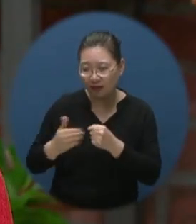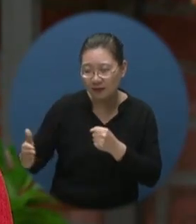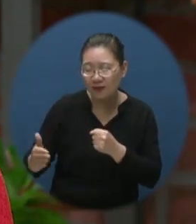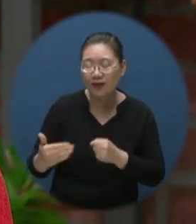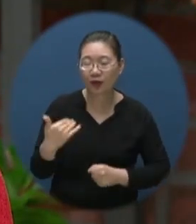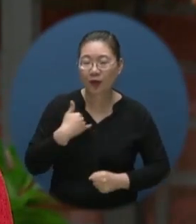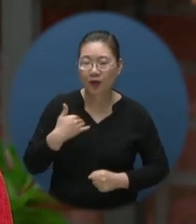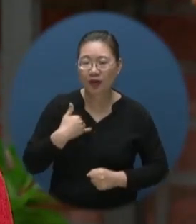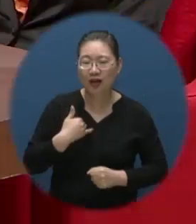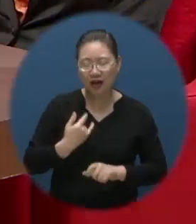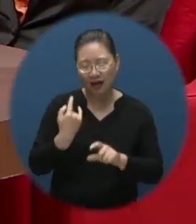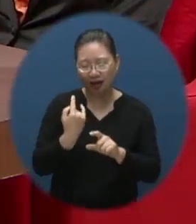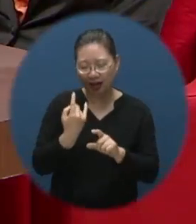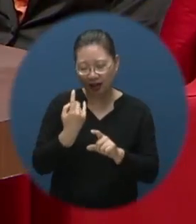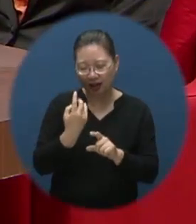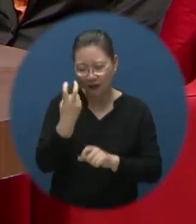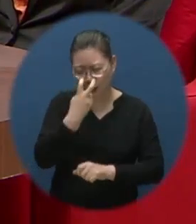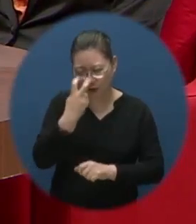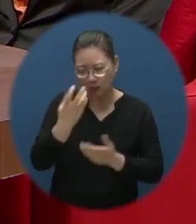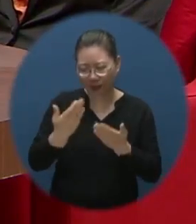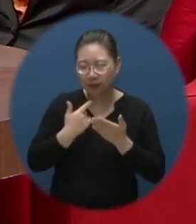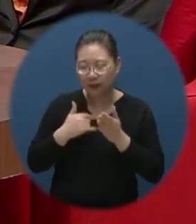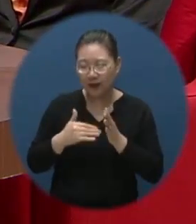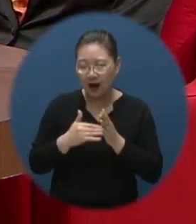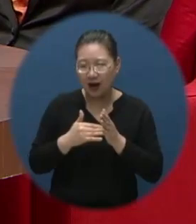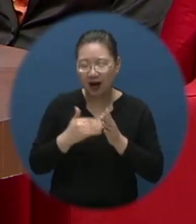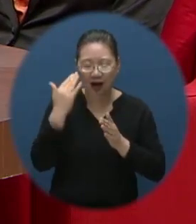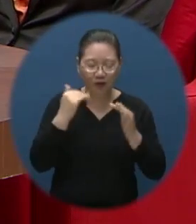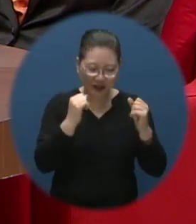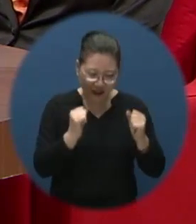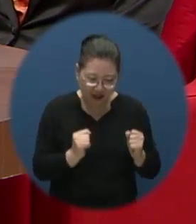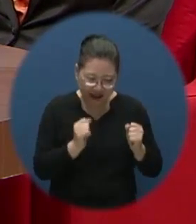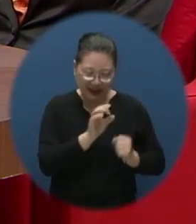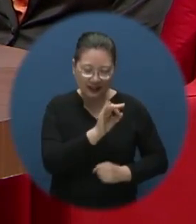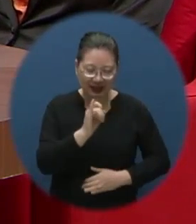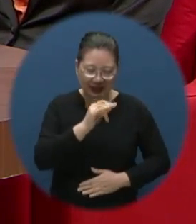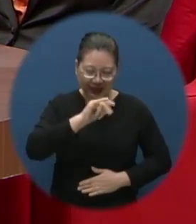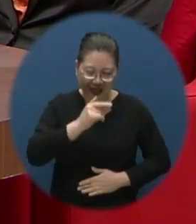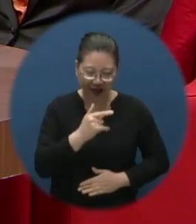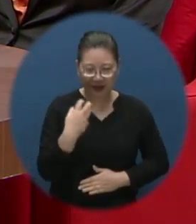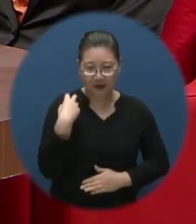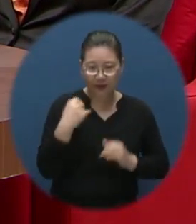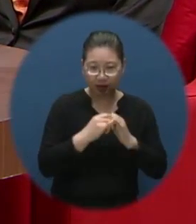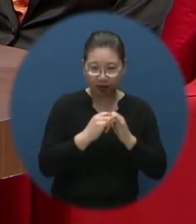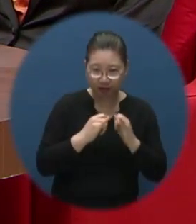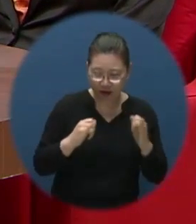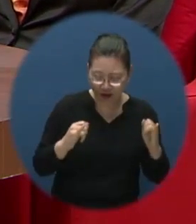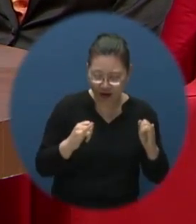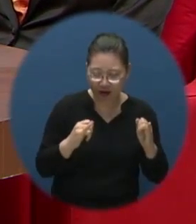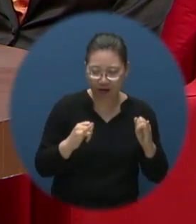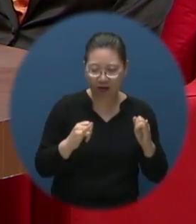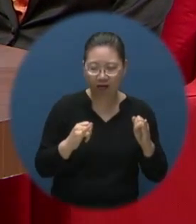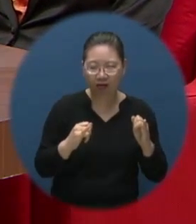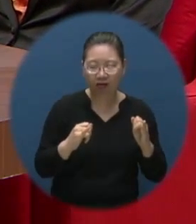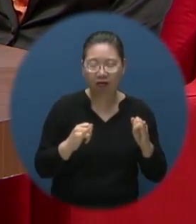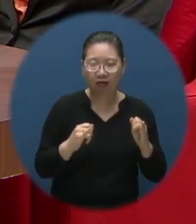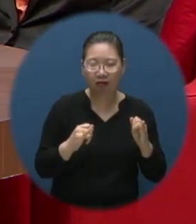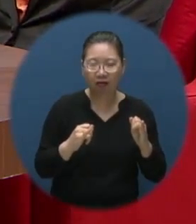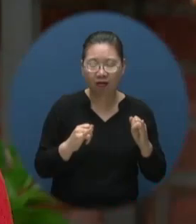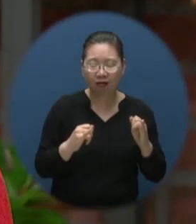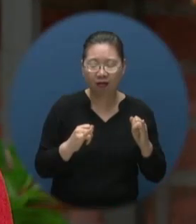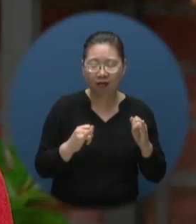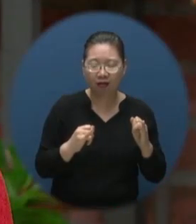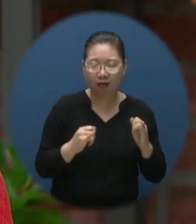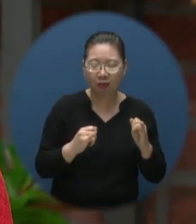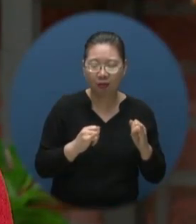저한테 치료받았죠. 주한 이란 대사가? 예, 예, 예. 예. 어디가 아파서요? 견비통.